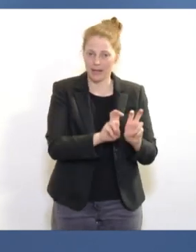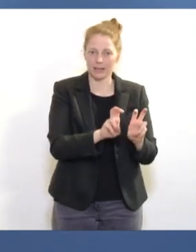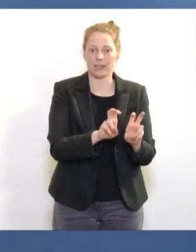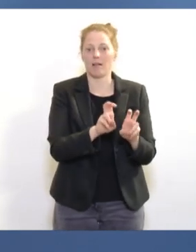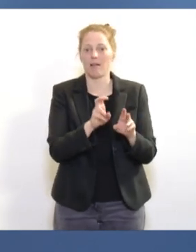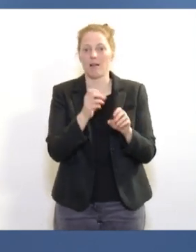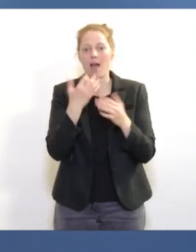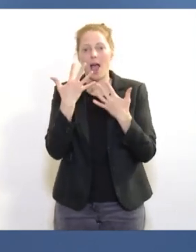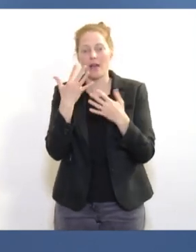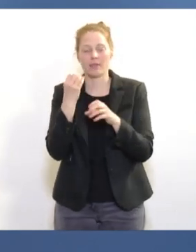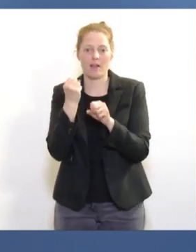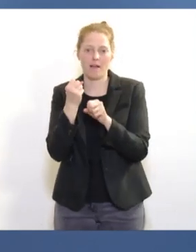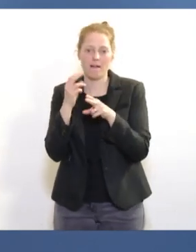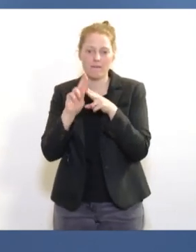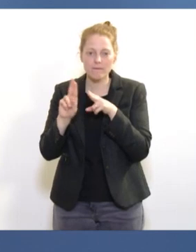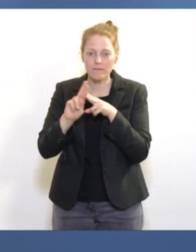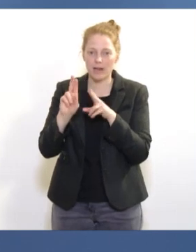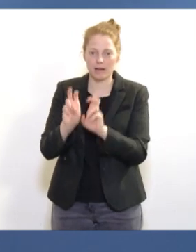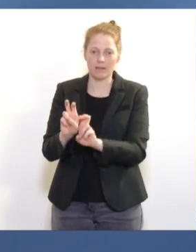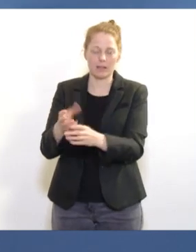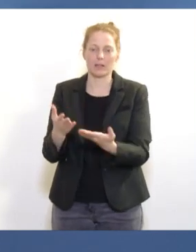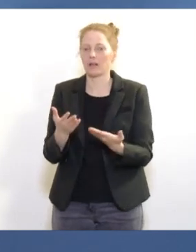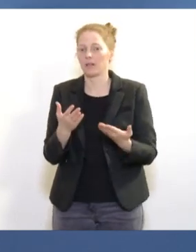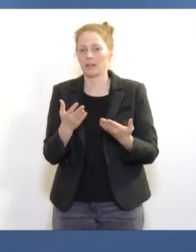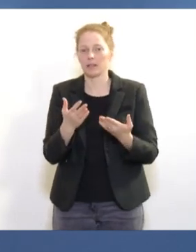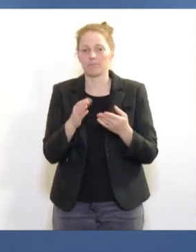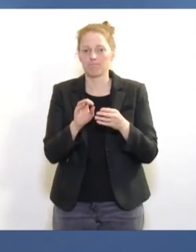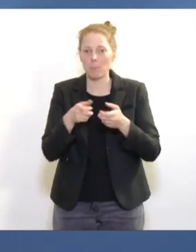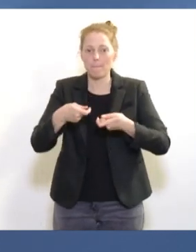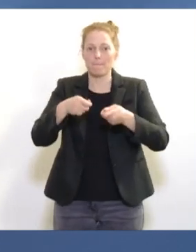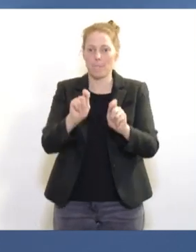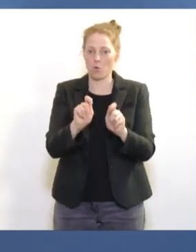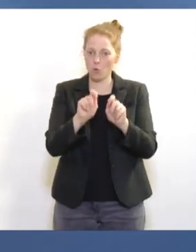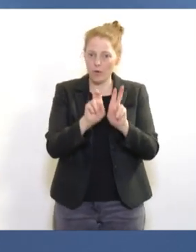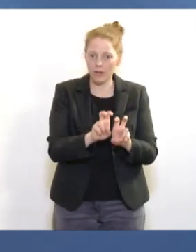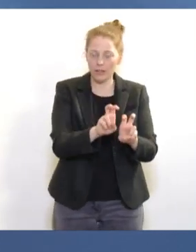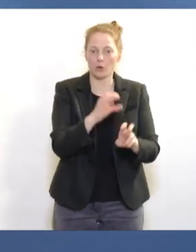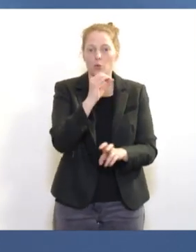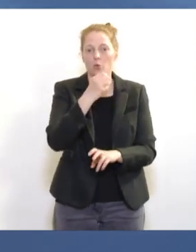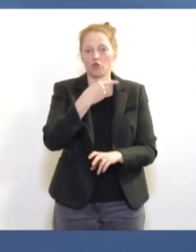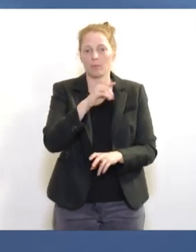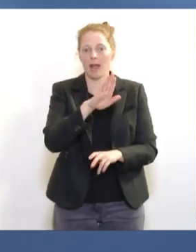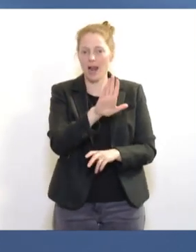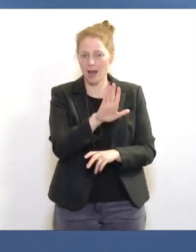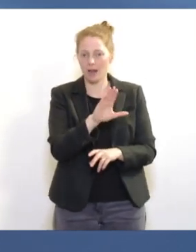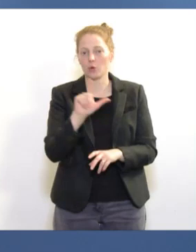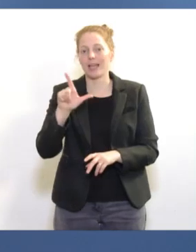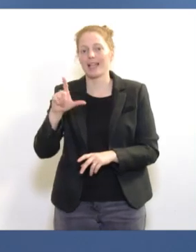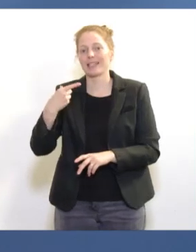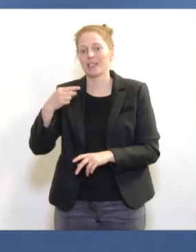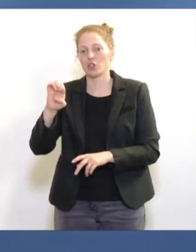des Artisans, den Vertretern von den Etablissements de Construction, den Vertretern vom UGBL und den Vertretern vom